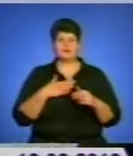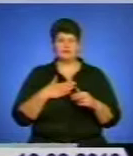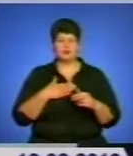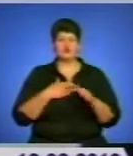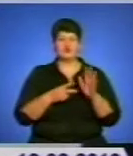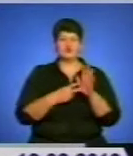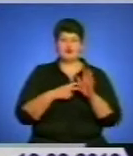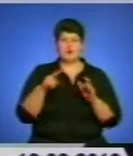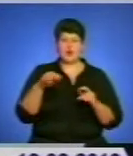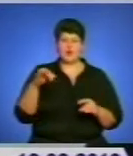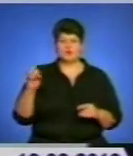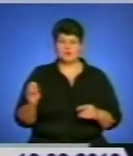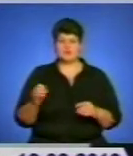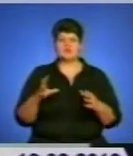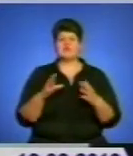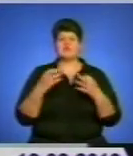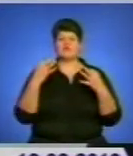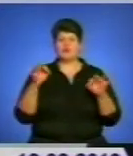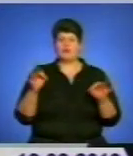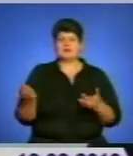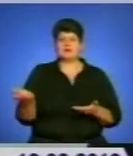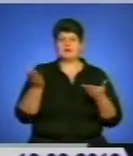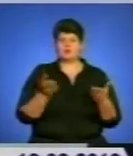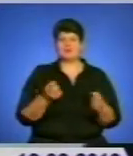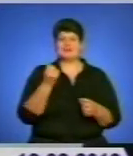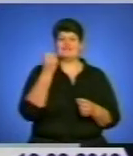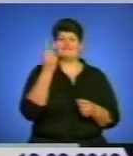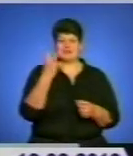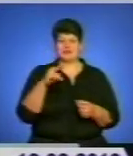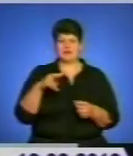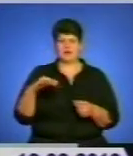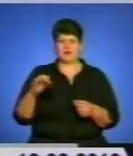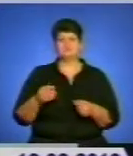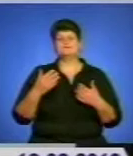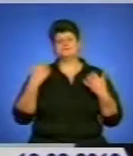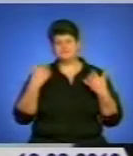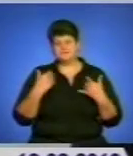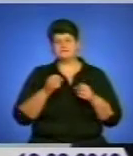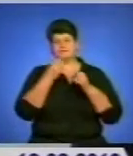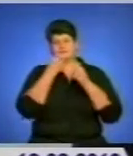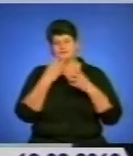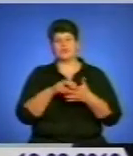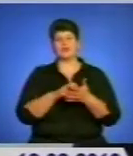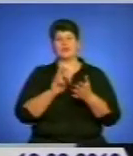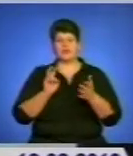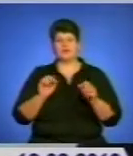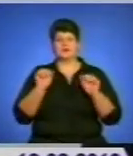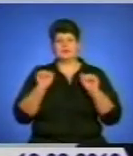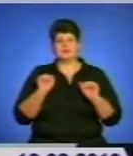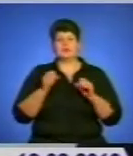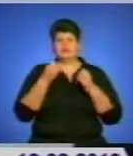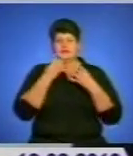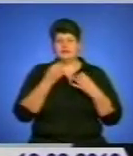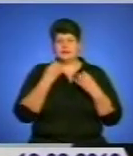ближча. Всеукраїнське об'єднання «Свобода» запропонувала 12-ту. Поступилися багато представників різних фракцій за рахунок і